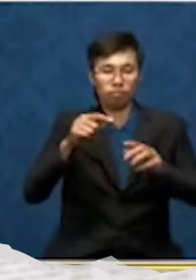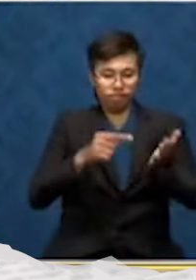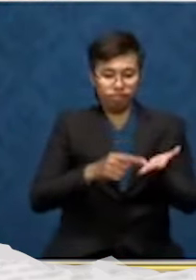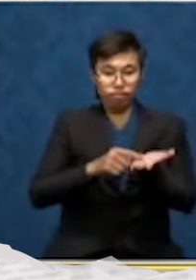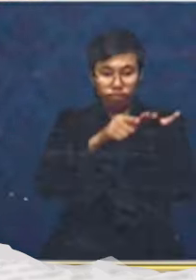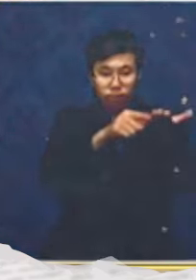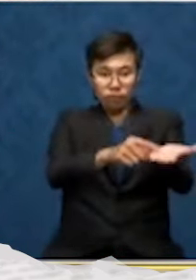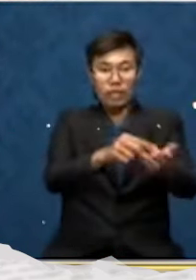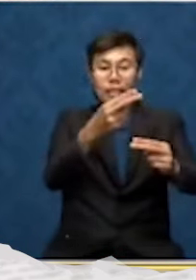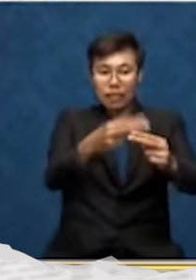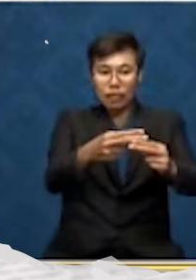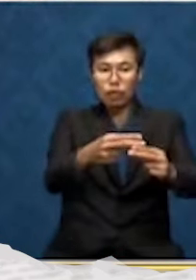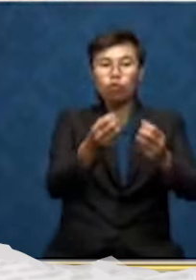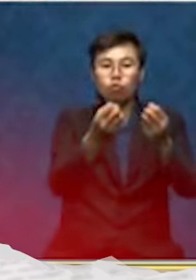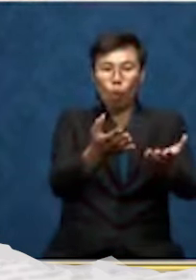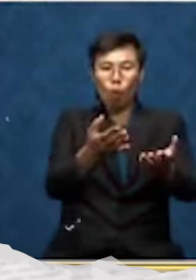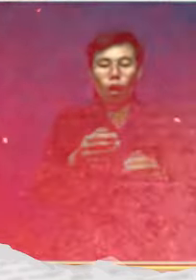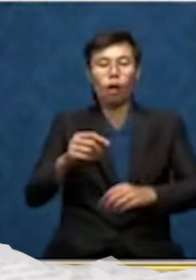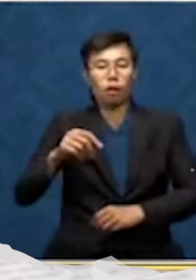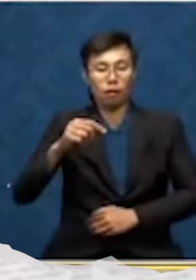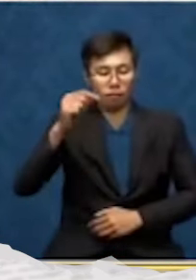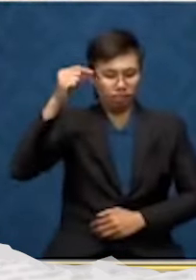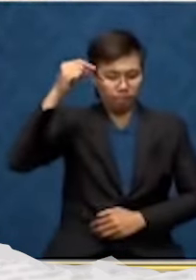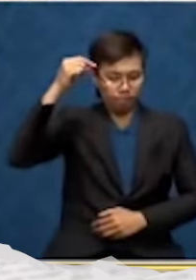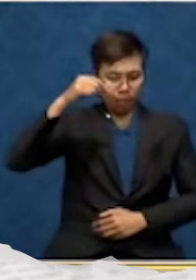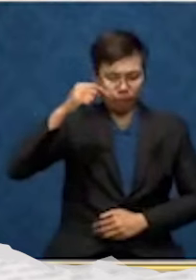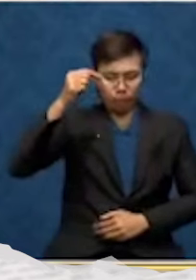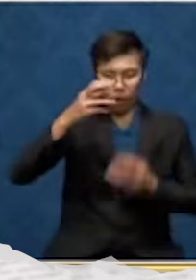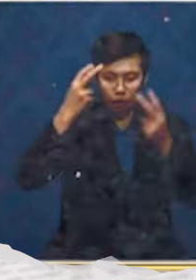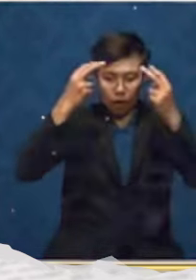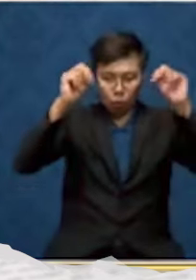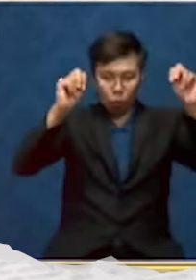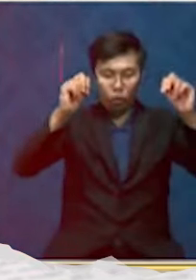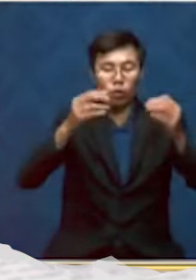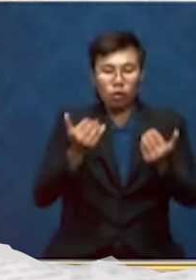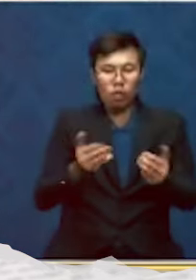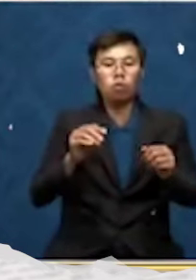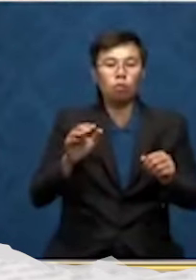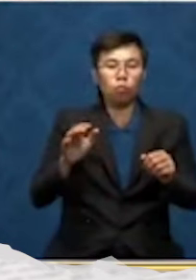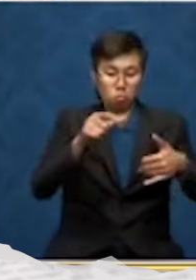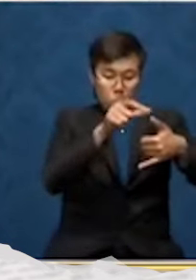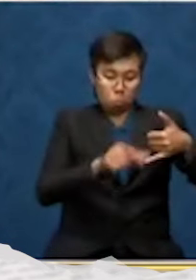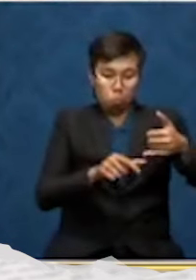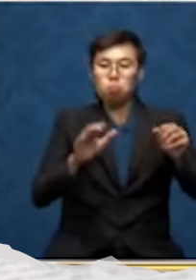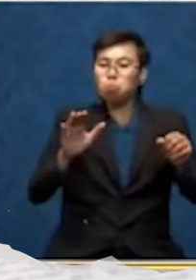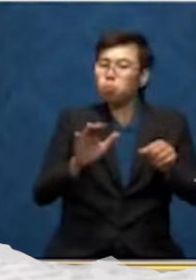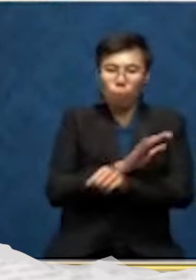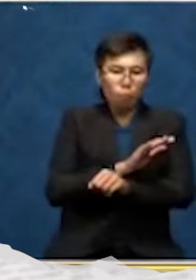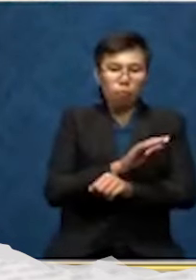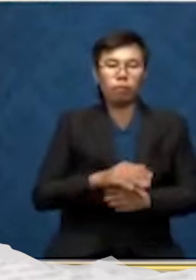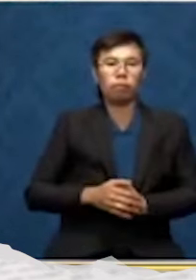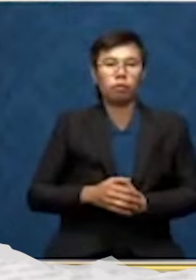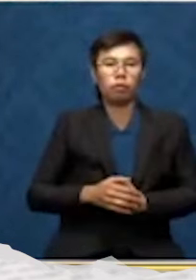ายกรัฐมนตรีนั้นยังมีสถานะครบถ้วนสมบูรณ์ทุกประการครบถ้วนสม